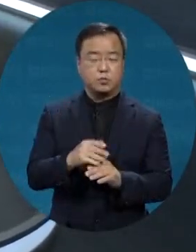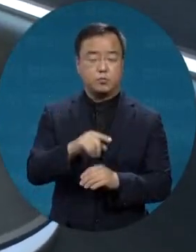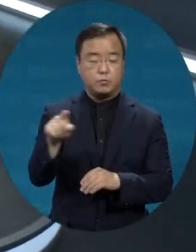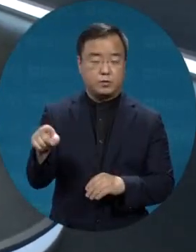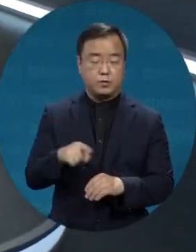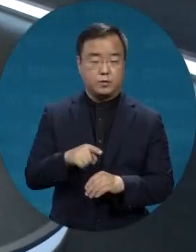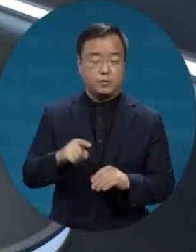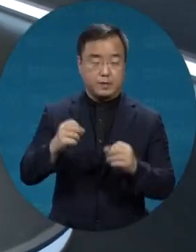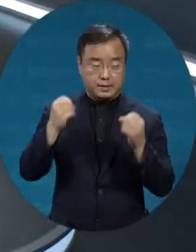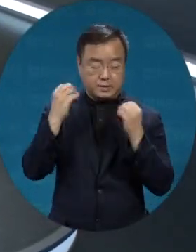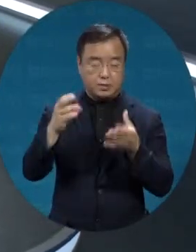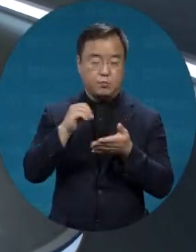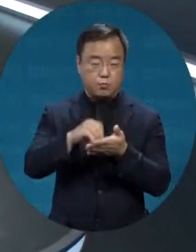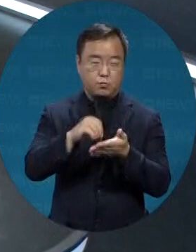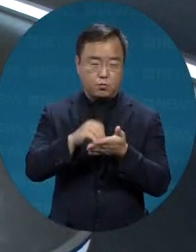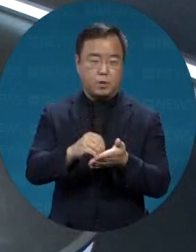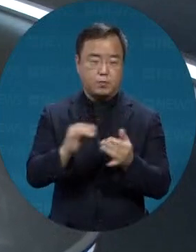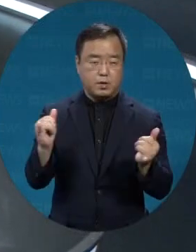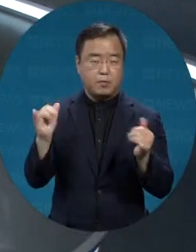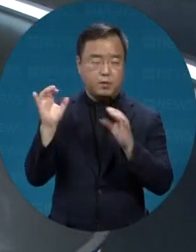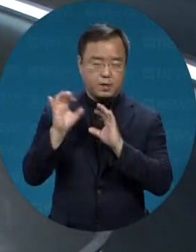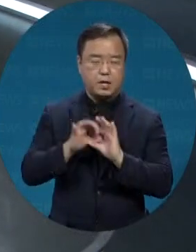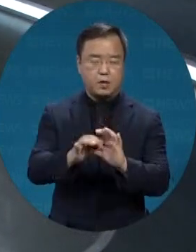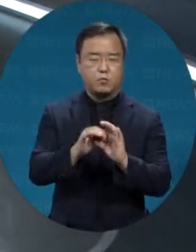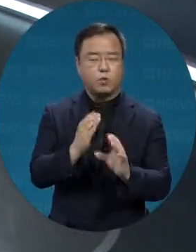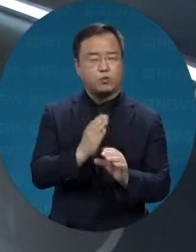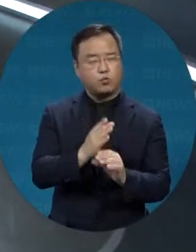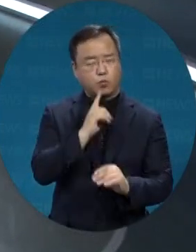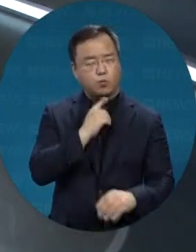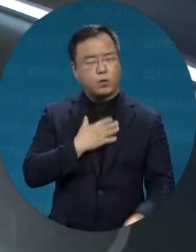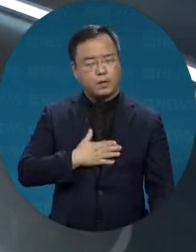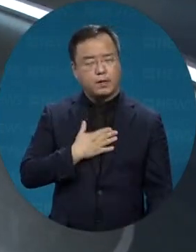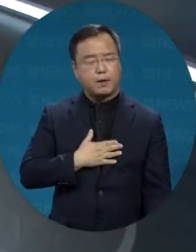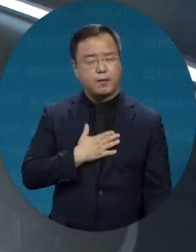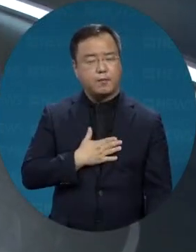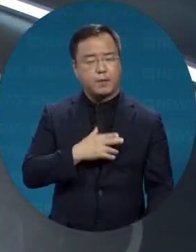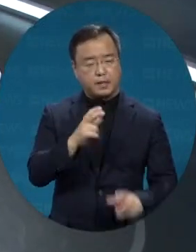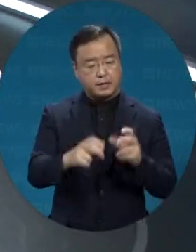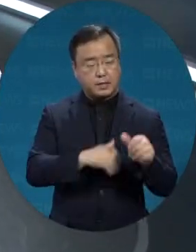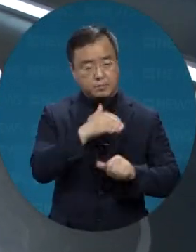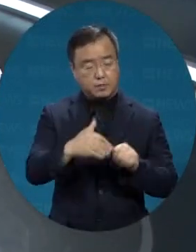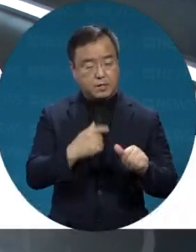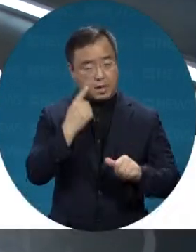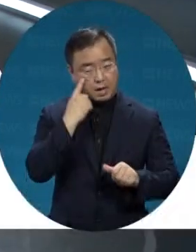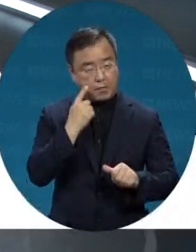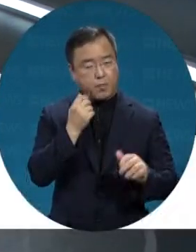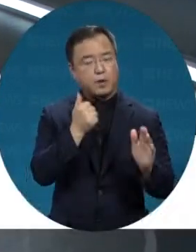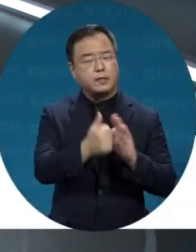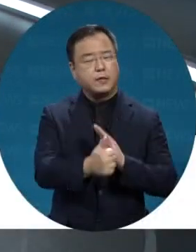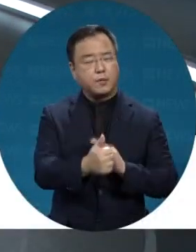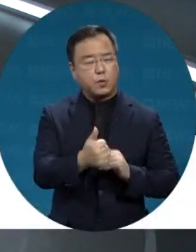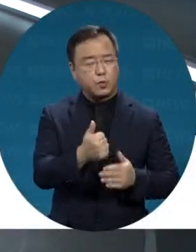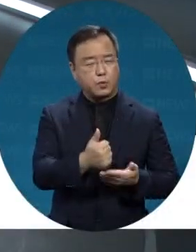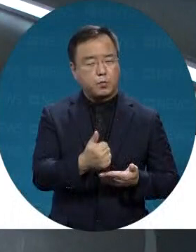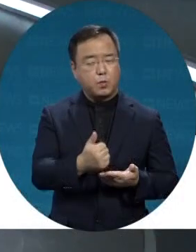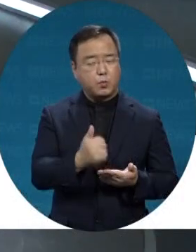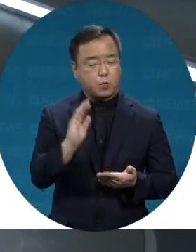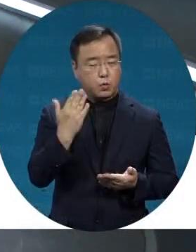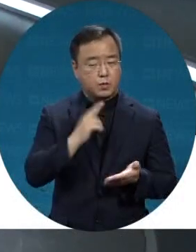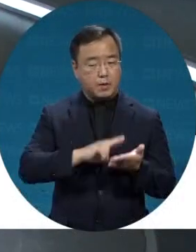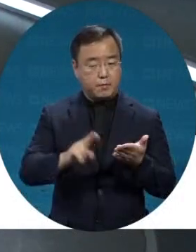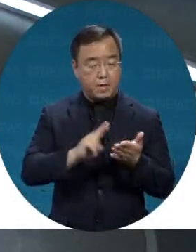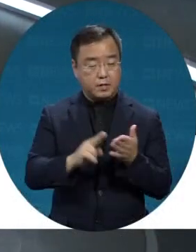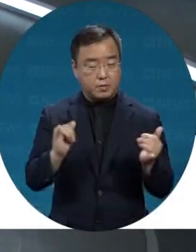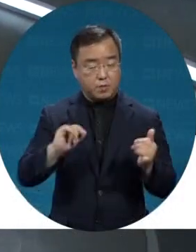이어지고 있다라는 말씀이셨습니다 산업 현장을 좀 살펴보겠습니다 대표님 요즘 만화가도 더 이상